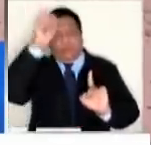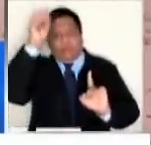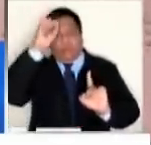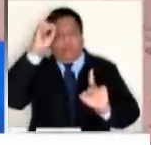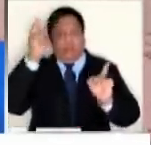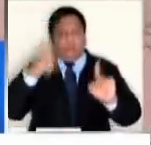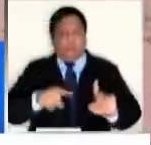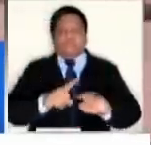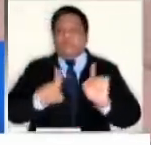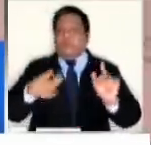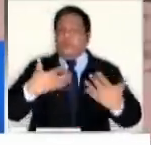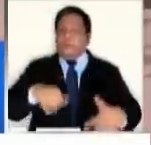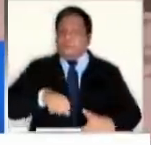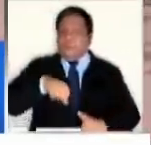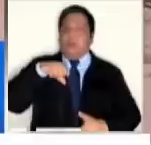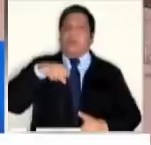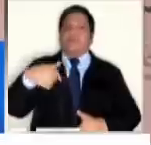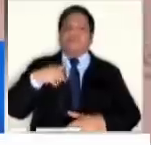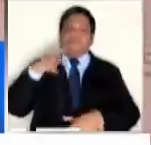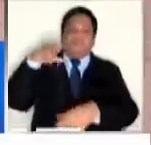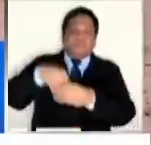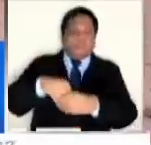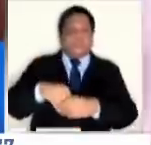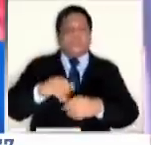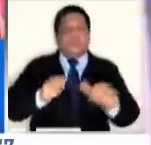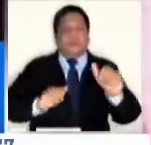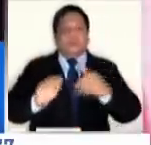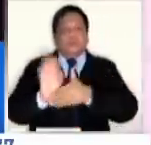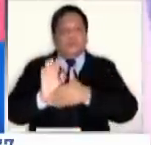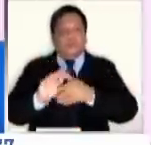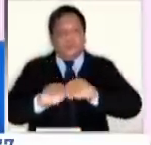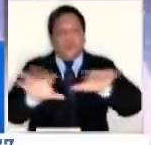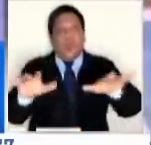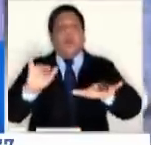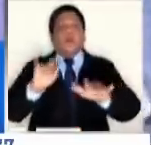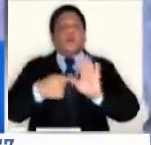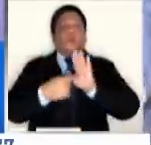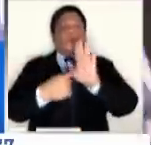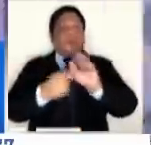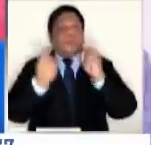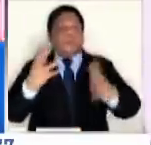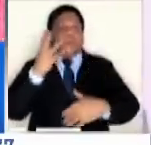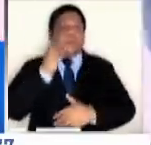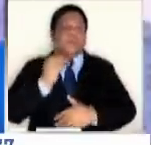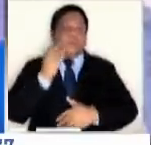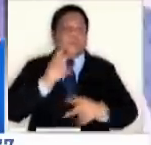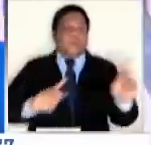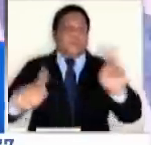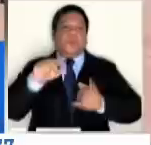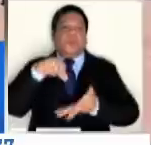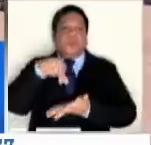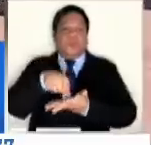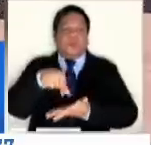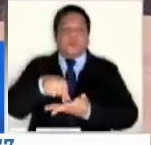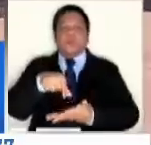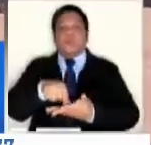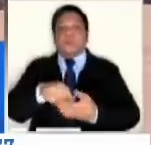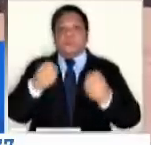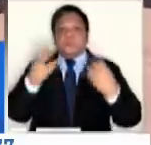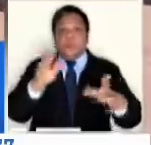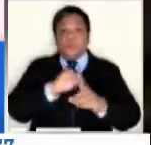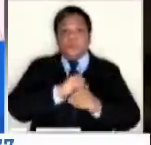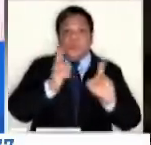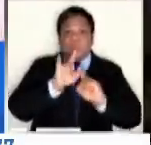na naging bahagi ng palabas na nagpakita ng karanasan ng maraming Iraqi. Maraming social media user naman ang bumatikos sa